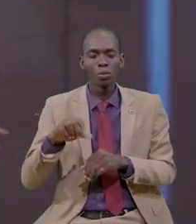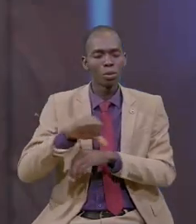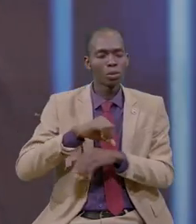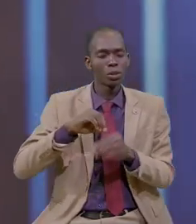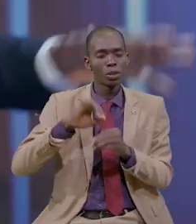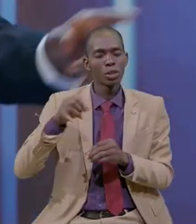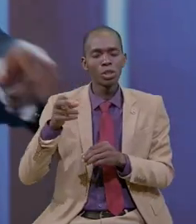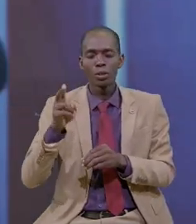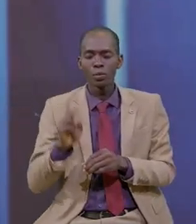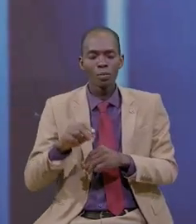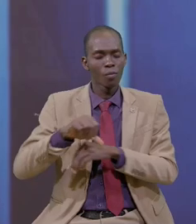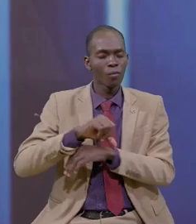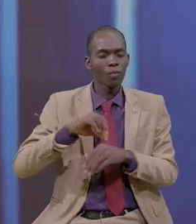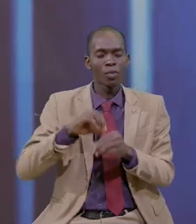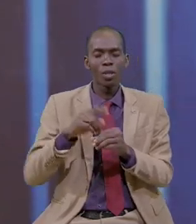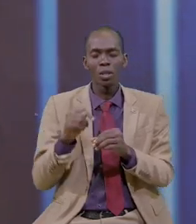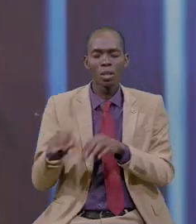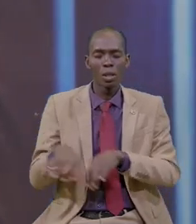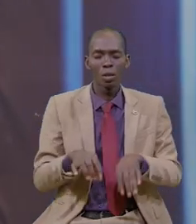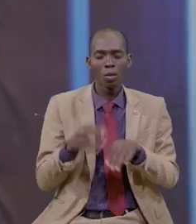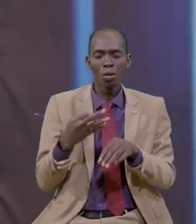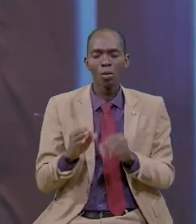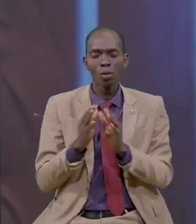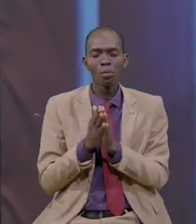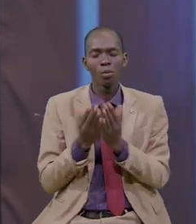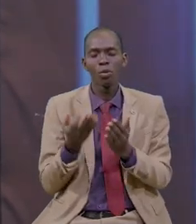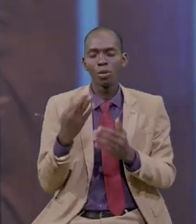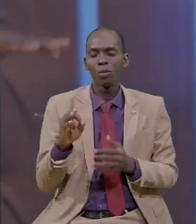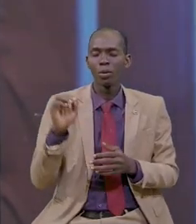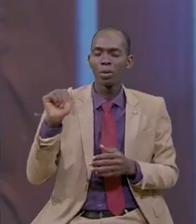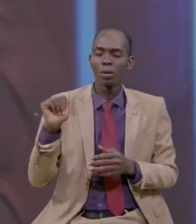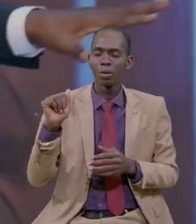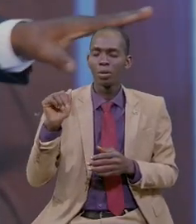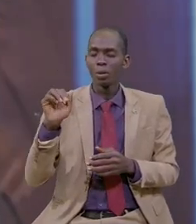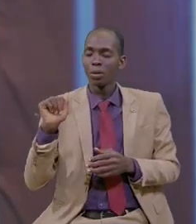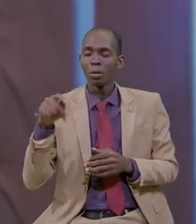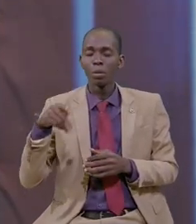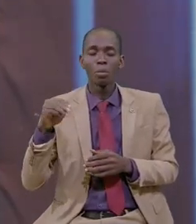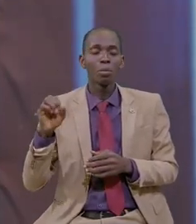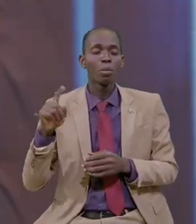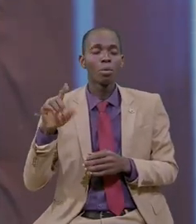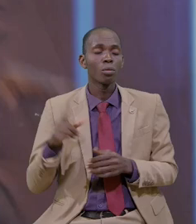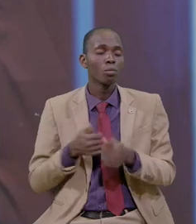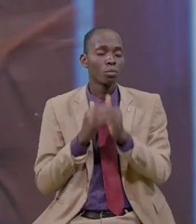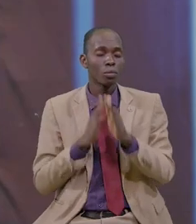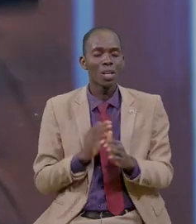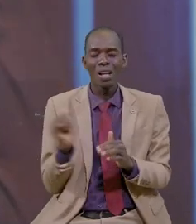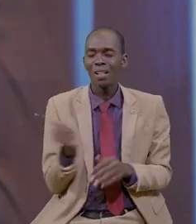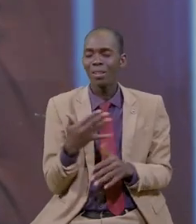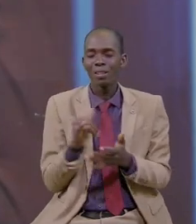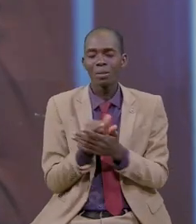l'onction dans Jean, l'onction dans les actes des apôtres. Tout ce qui nous amène à perdre cette